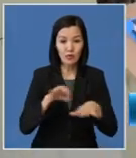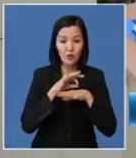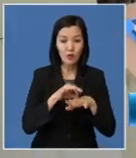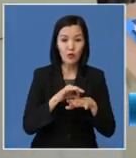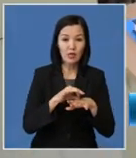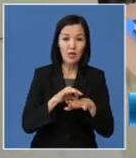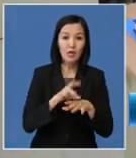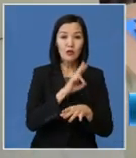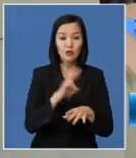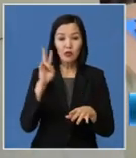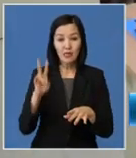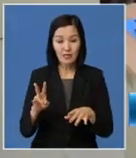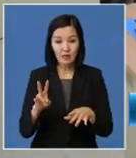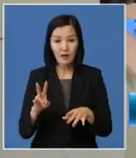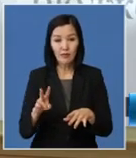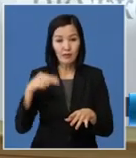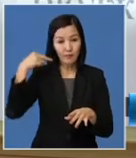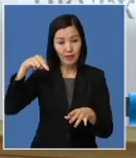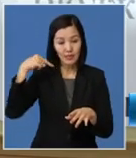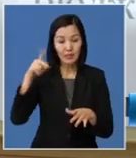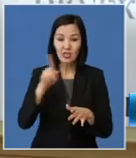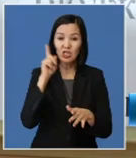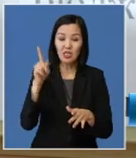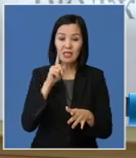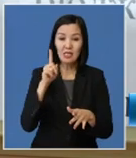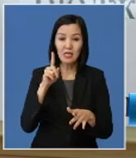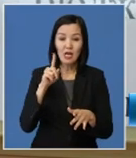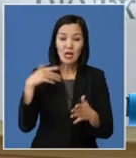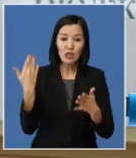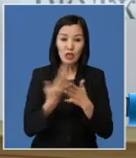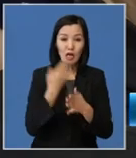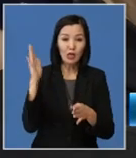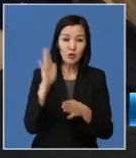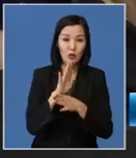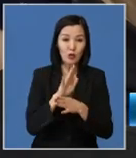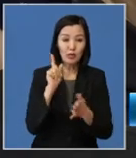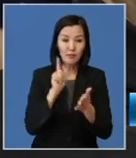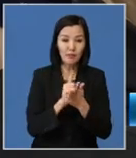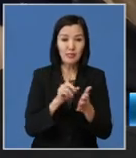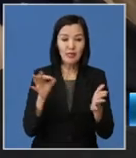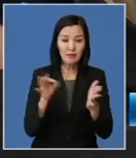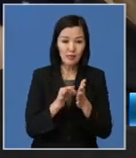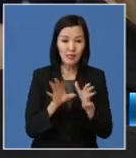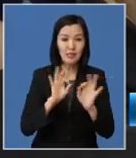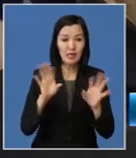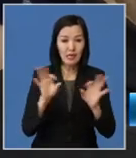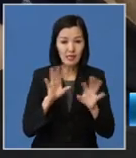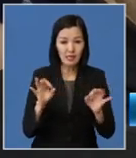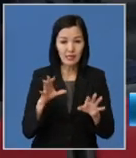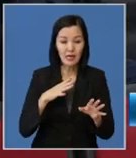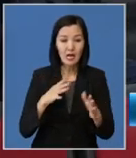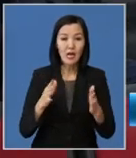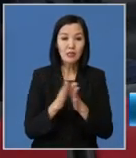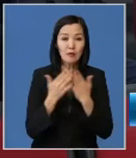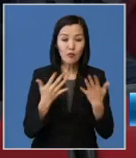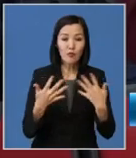Басқосуда елбасы Нұрсұлтан Назарбаевтың жастар жылына орай жаңа жолдауынан туындайтын мақсат міндеттері айтылды. Бірі дәл осы дипломмен ауылға бағдарламасы